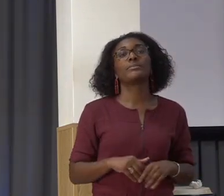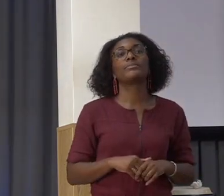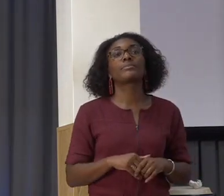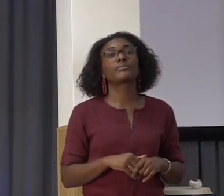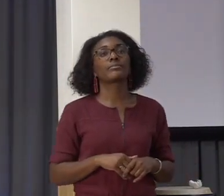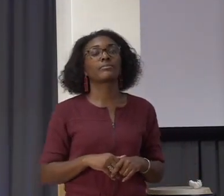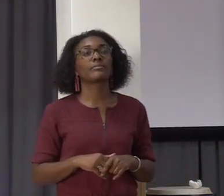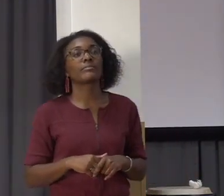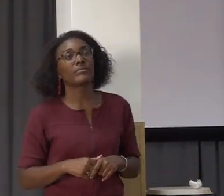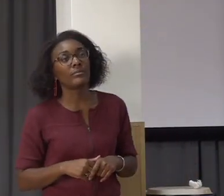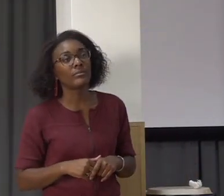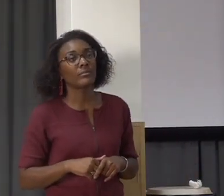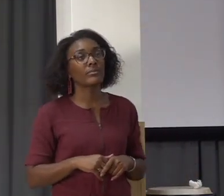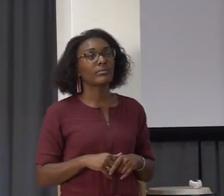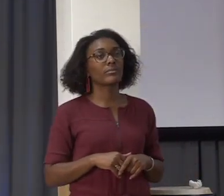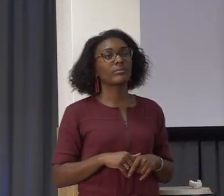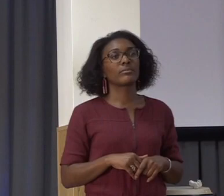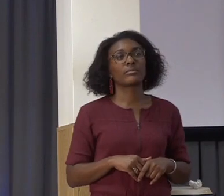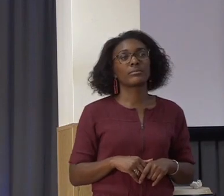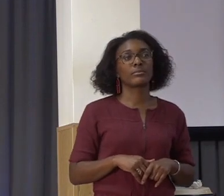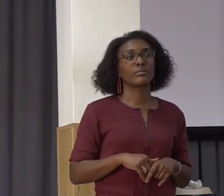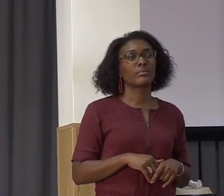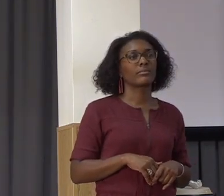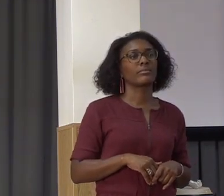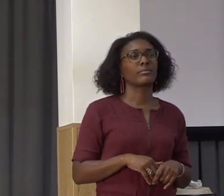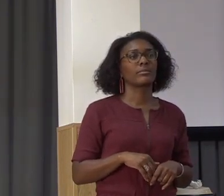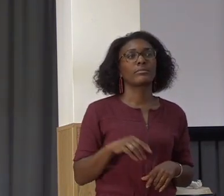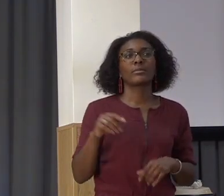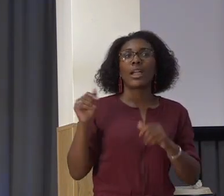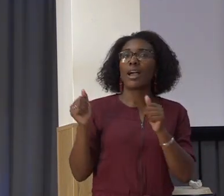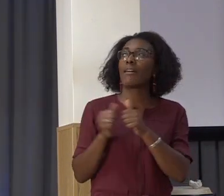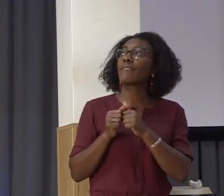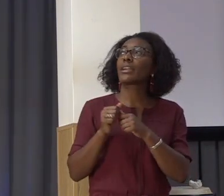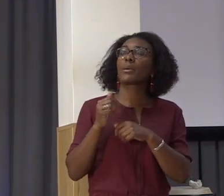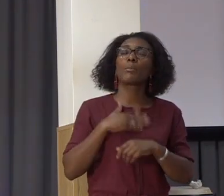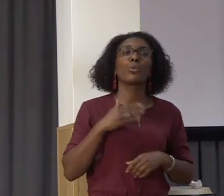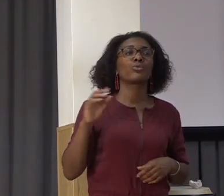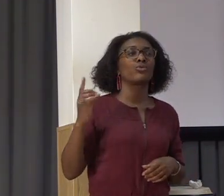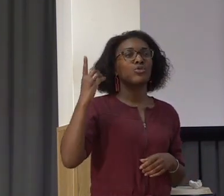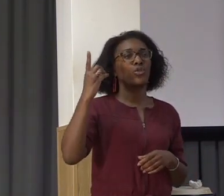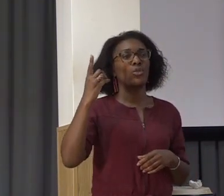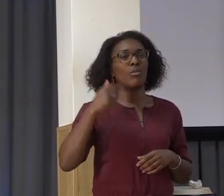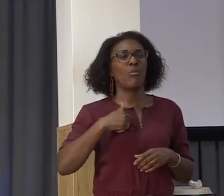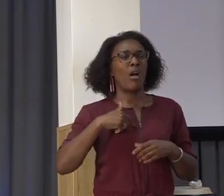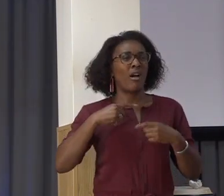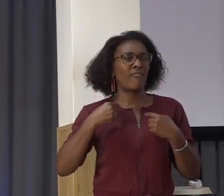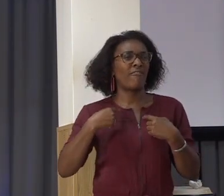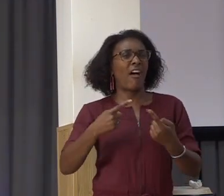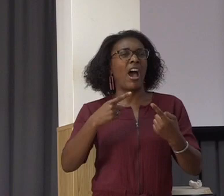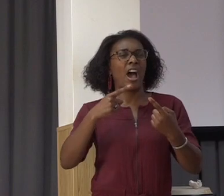me précipite sur une troupe en armes. Avec mon Dieu, je franchis